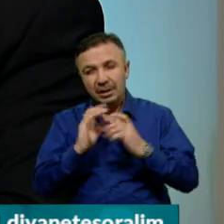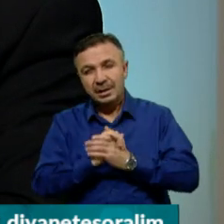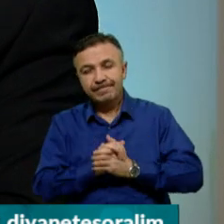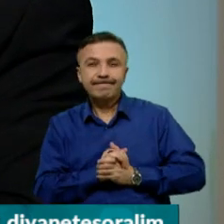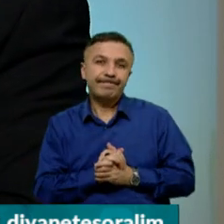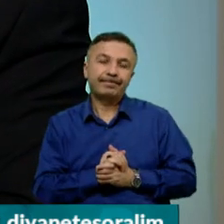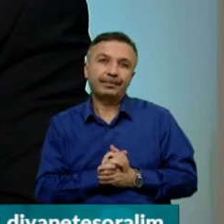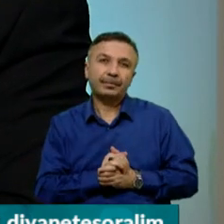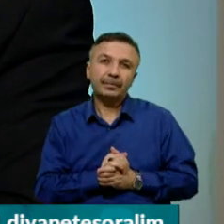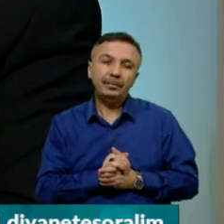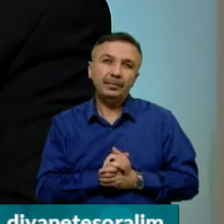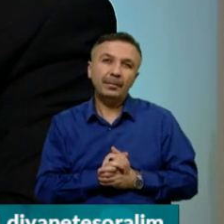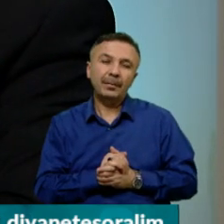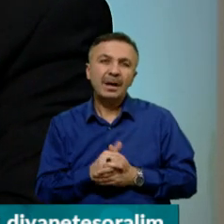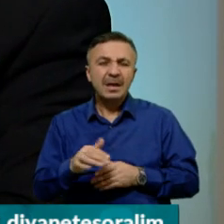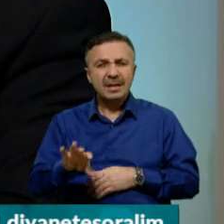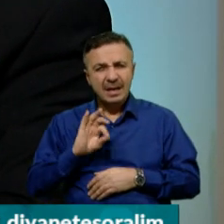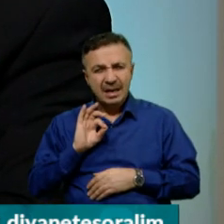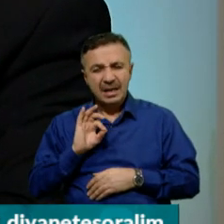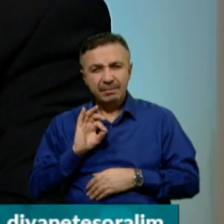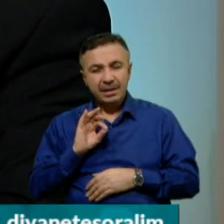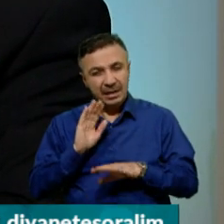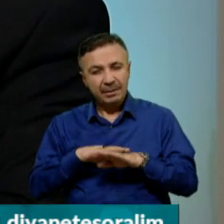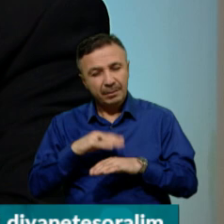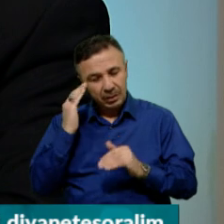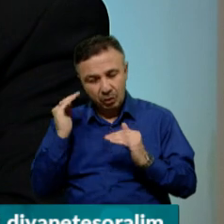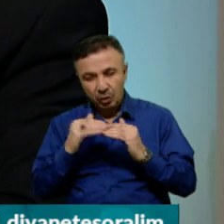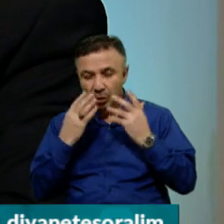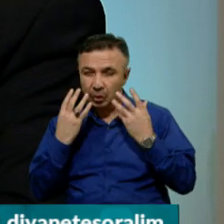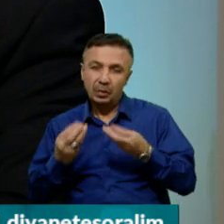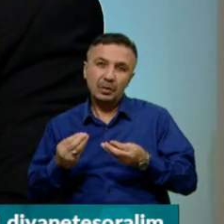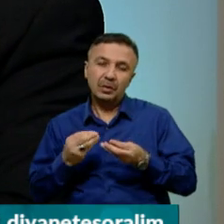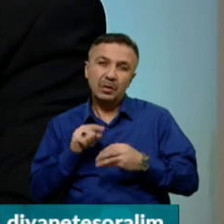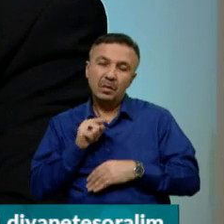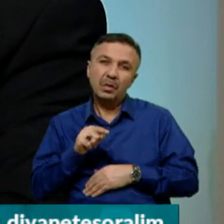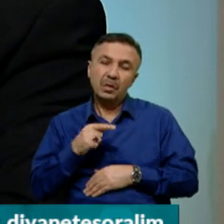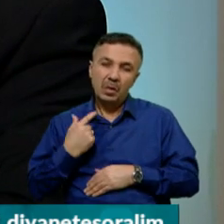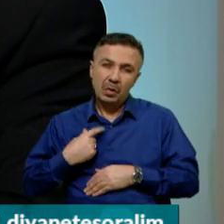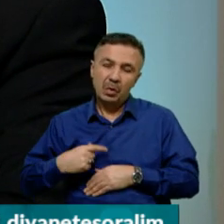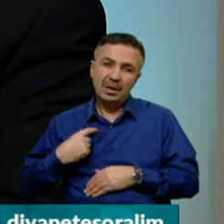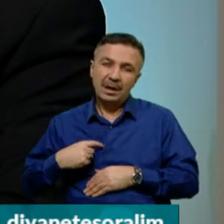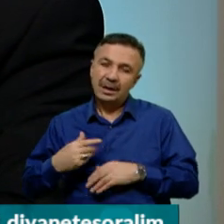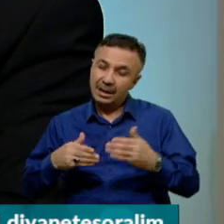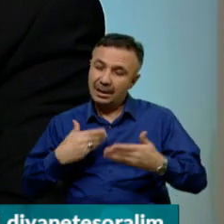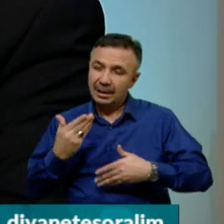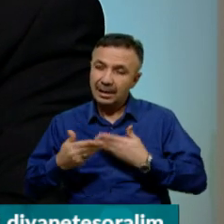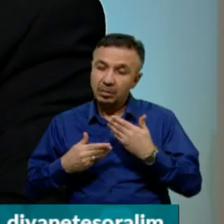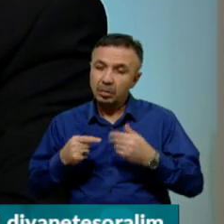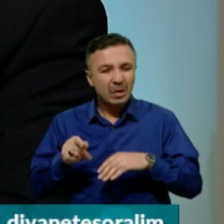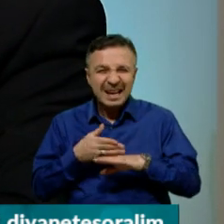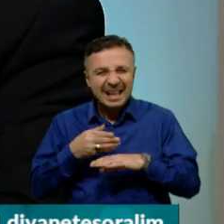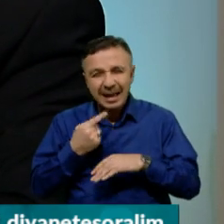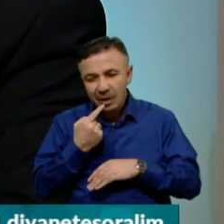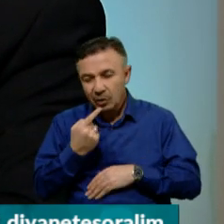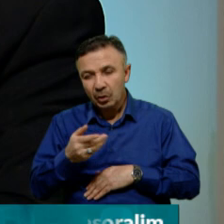efendim Bu tercih etmesi uygun olur güzel olur Bunu özellikle vurgulamak istiyoruz Bunu neden